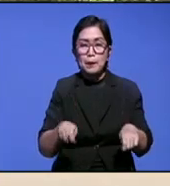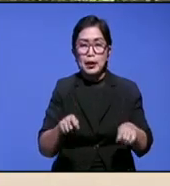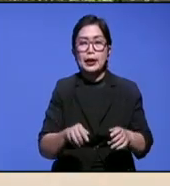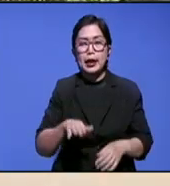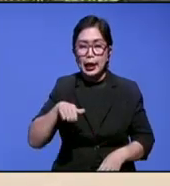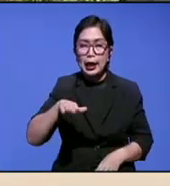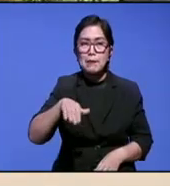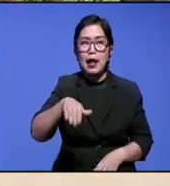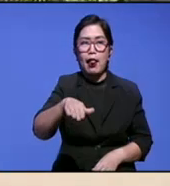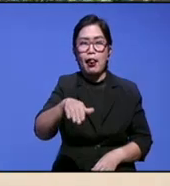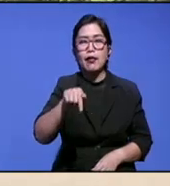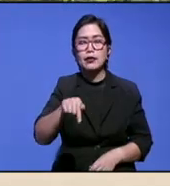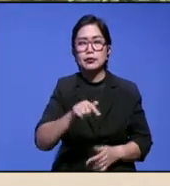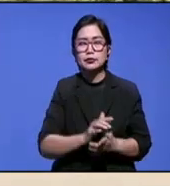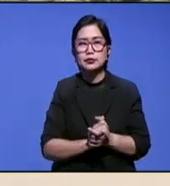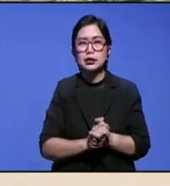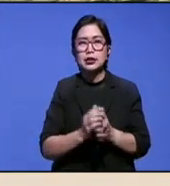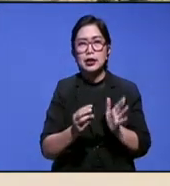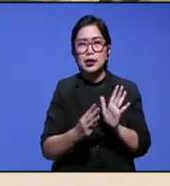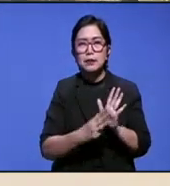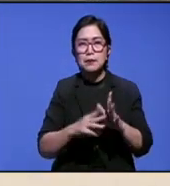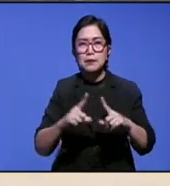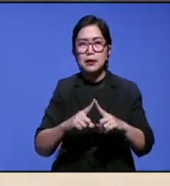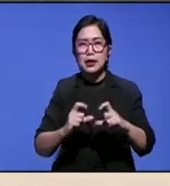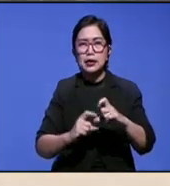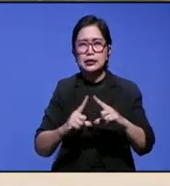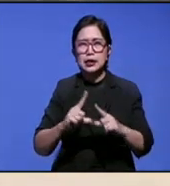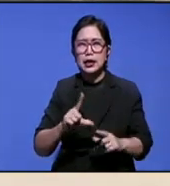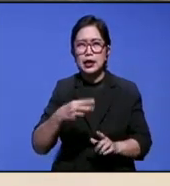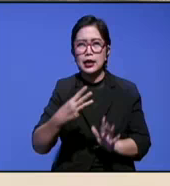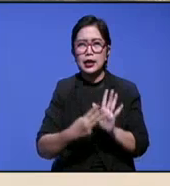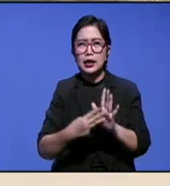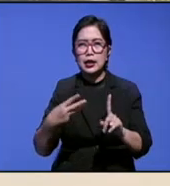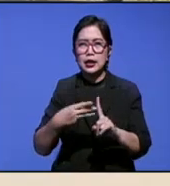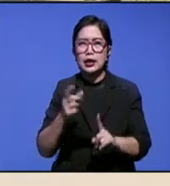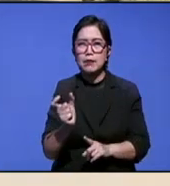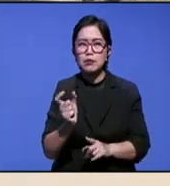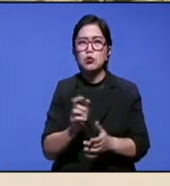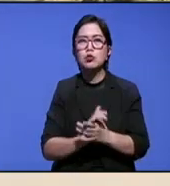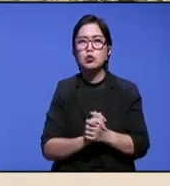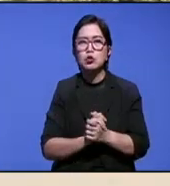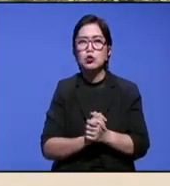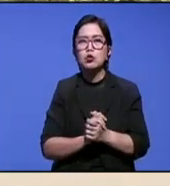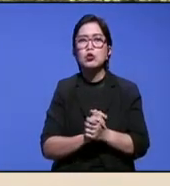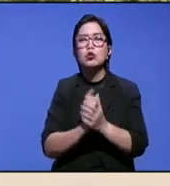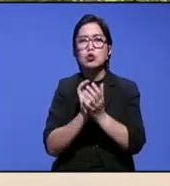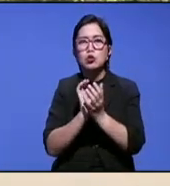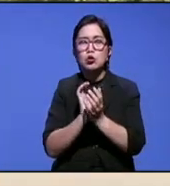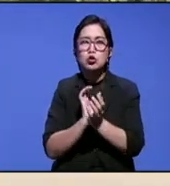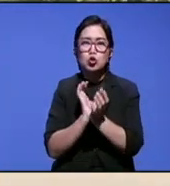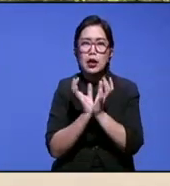Kalau ke sini dari Masalembu Surabaya 18 jam, Surabaya ke Sumenep 4